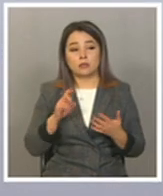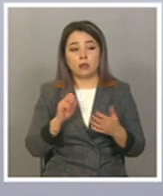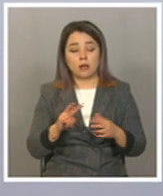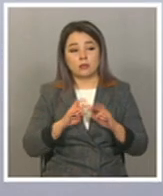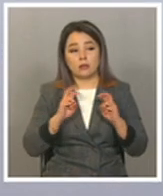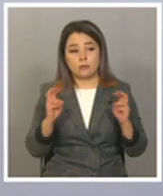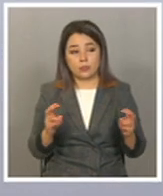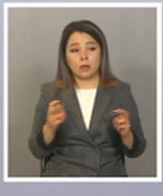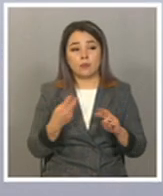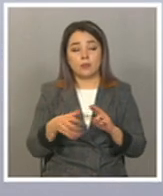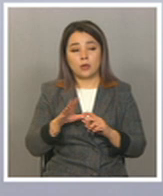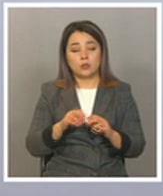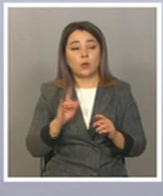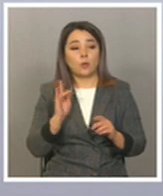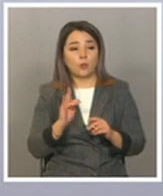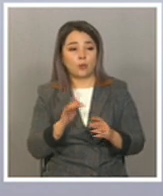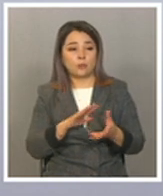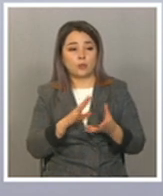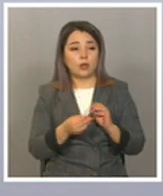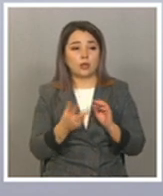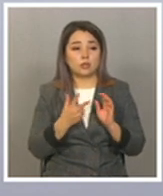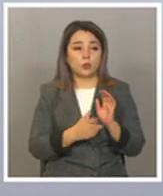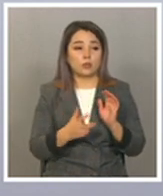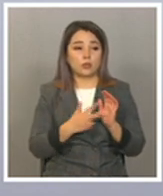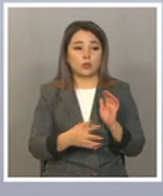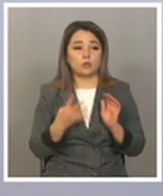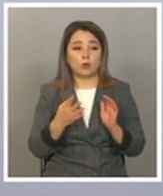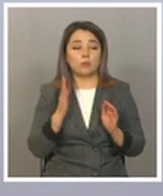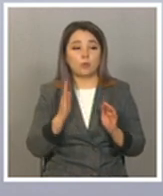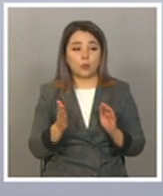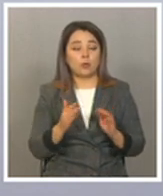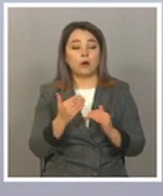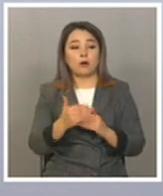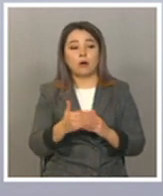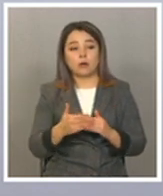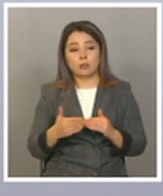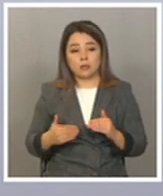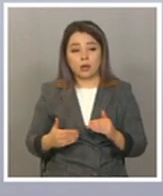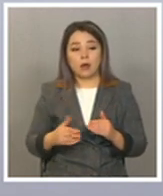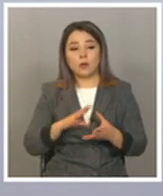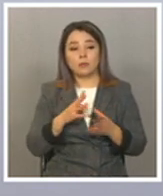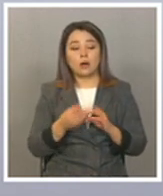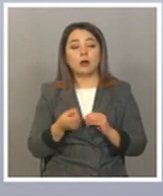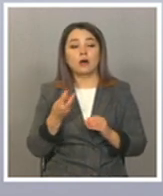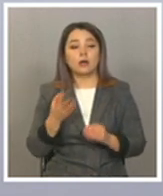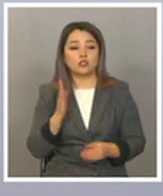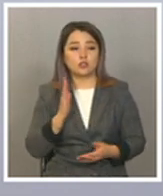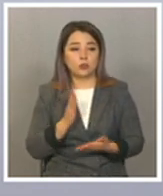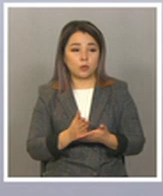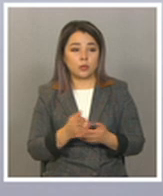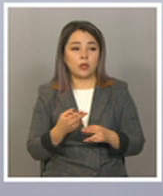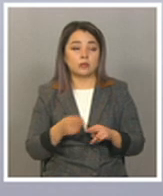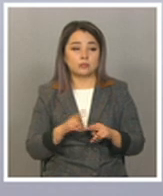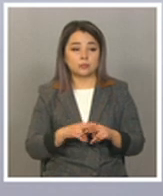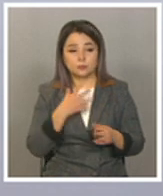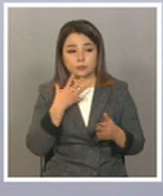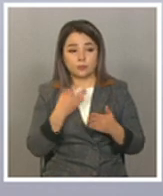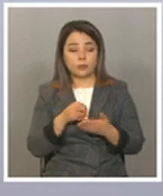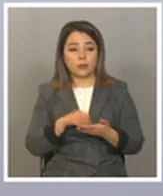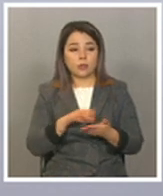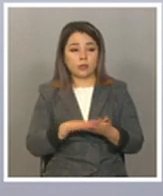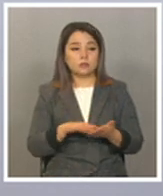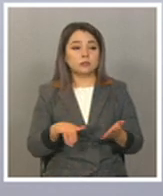орындар саны 884 болса, қатарлар саны қанша? Өзіміз белгілеу